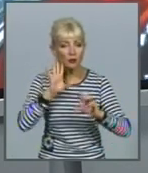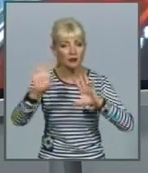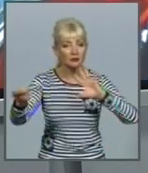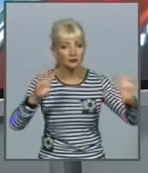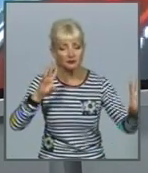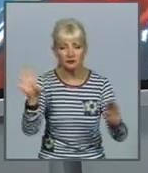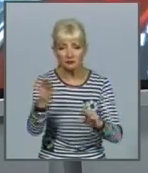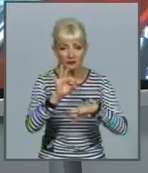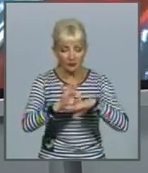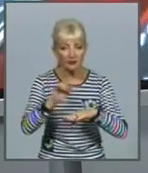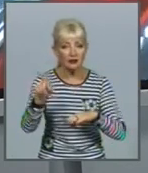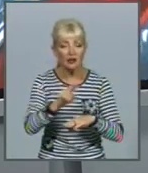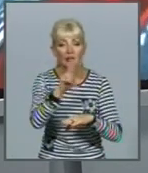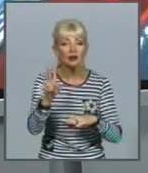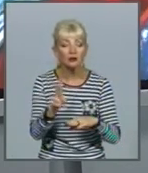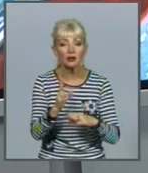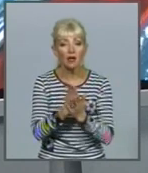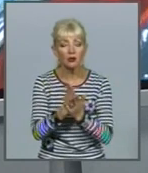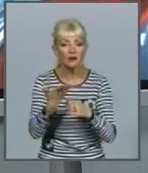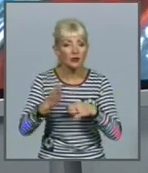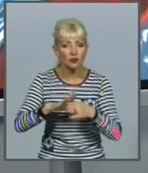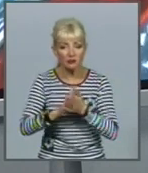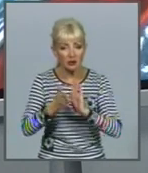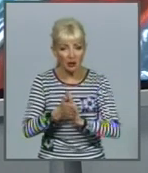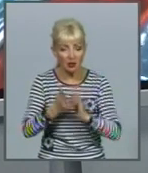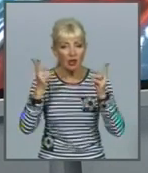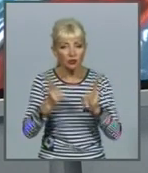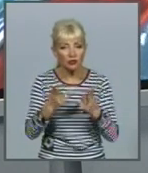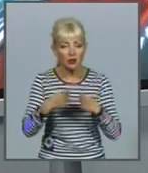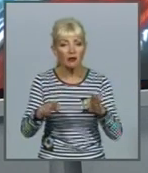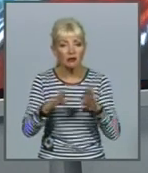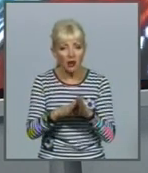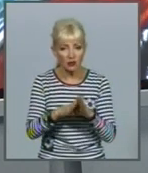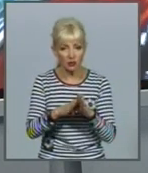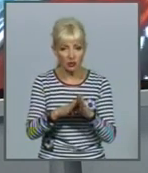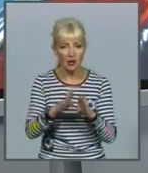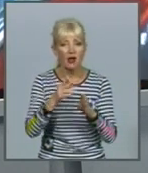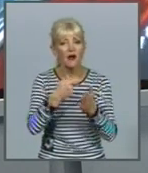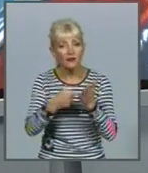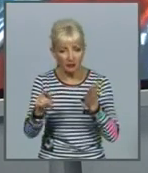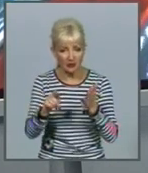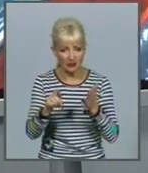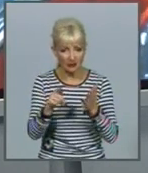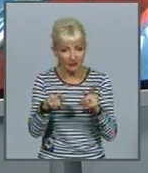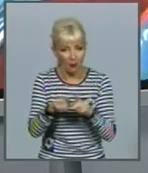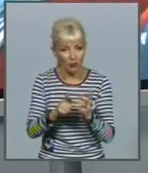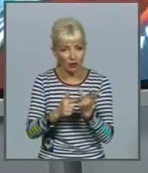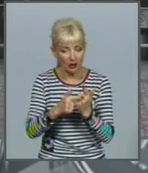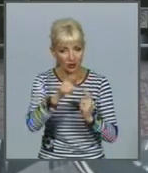хто перебуває у тяжкому стані, необхідно таку ж кількість пацієнтів виписати. Тему продовжать наші кореспонденти.